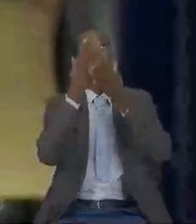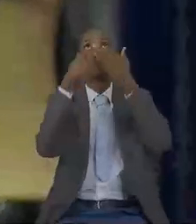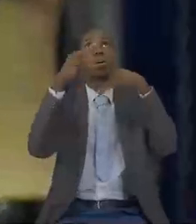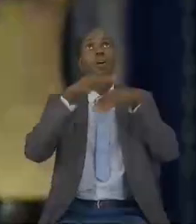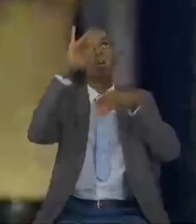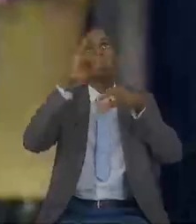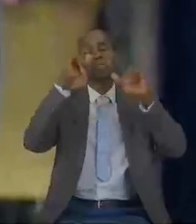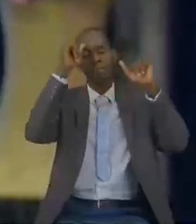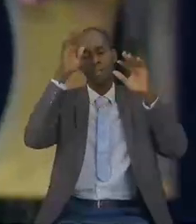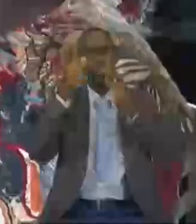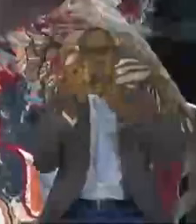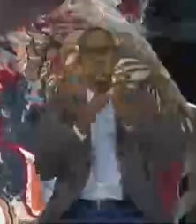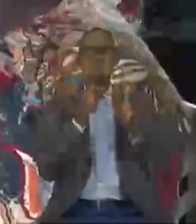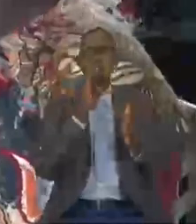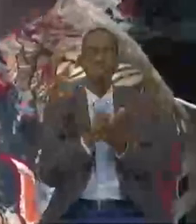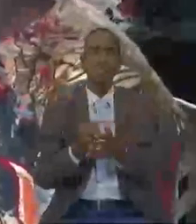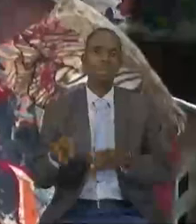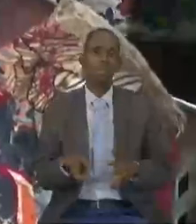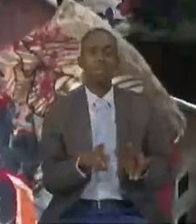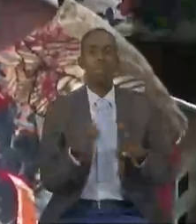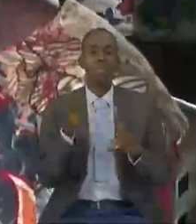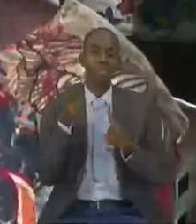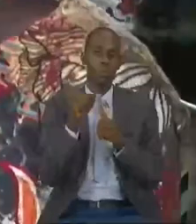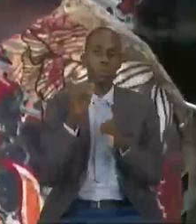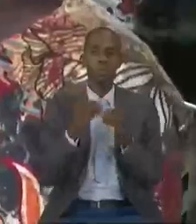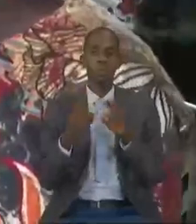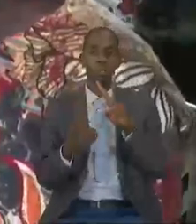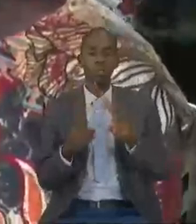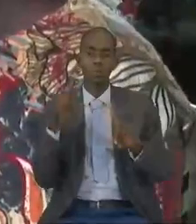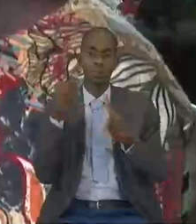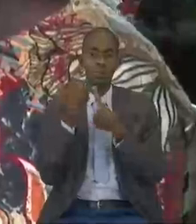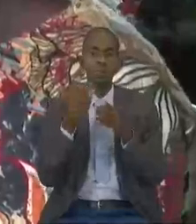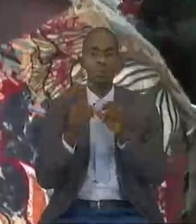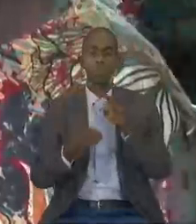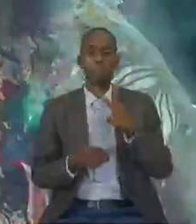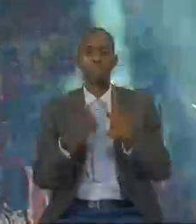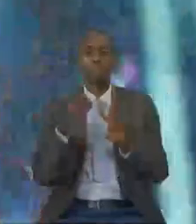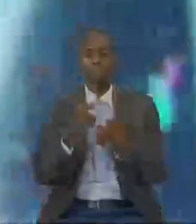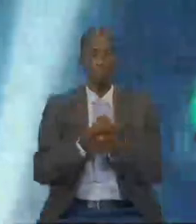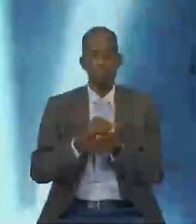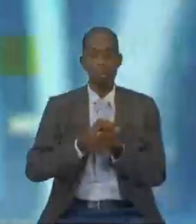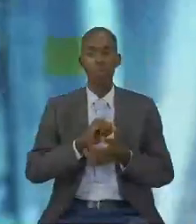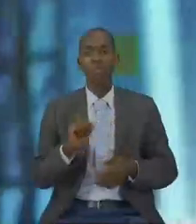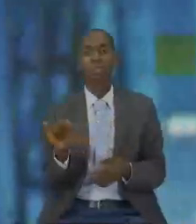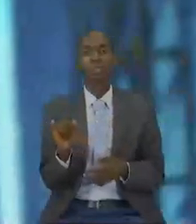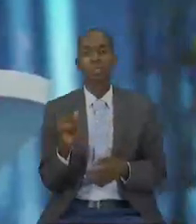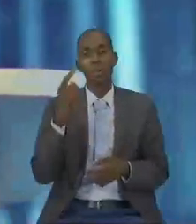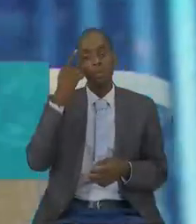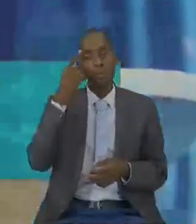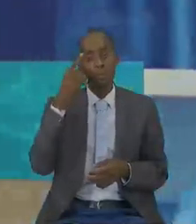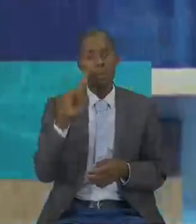Céleste. Jésus est ce chemin. Deuxième point maintenant, la